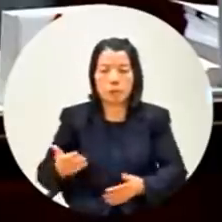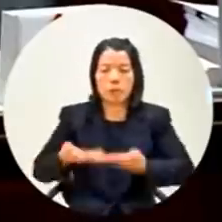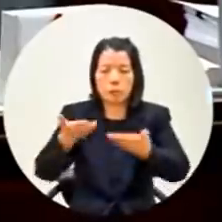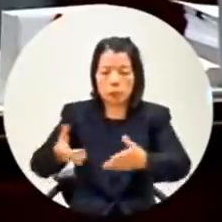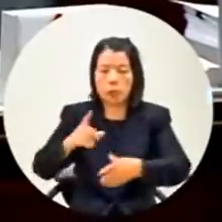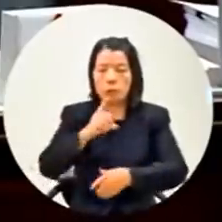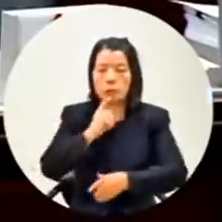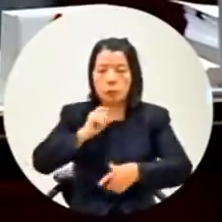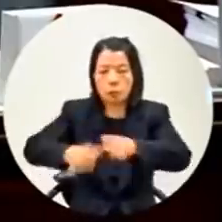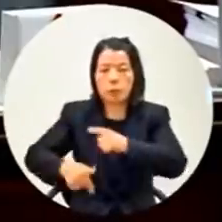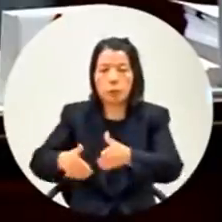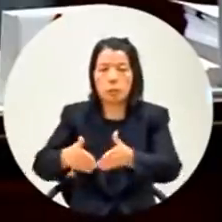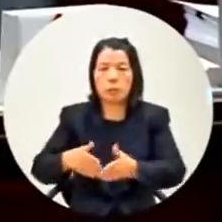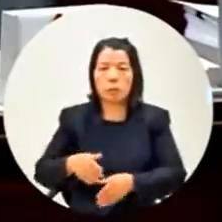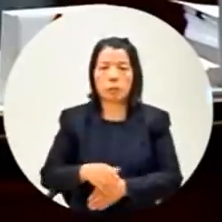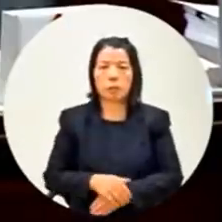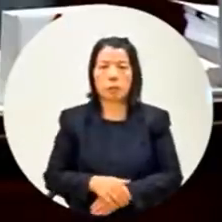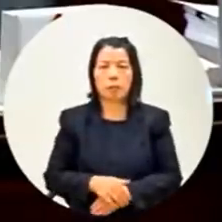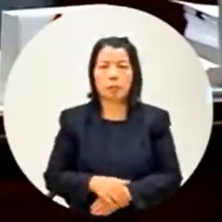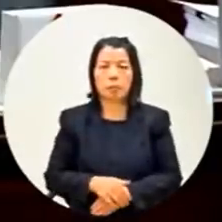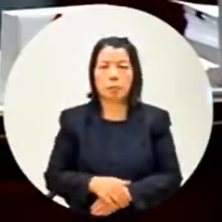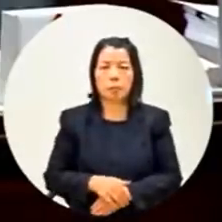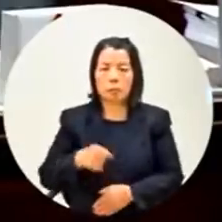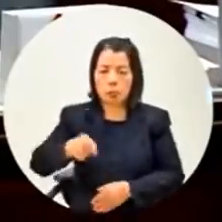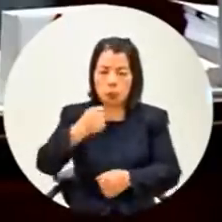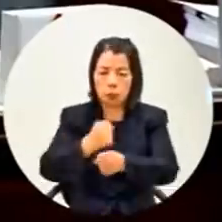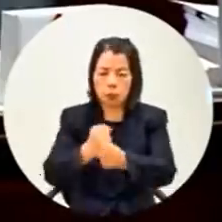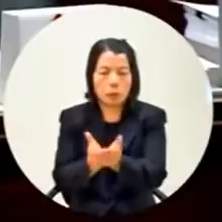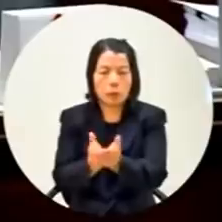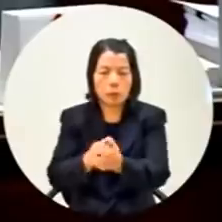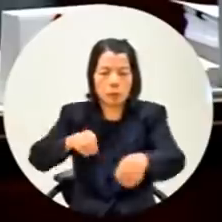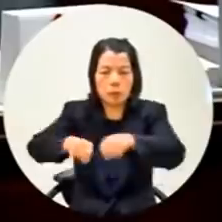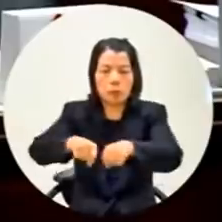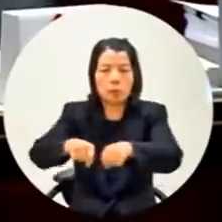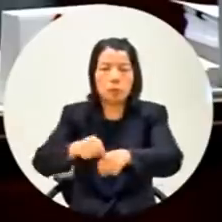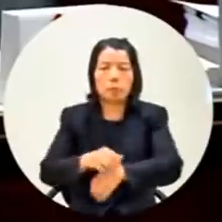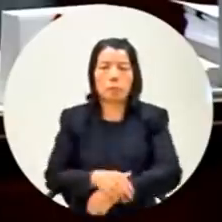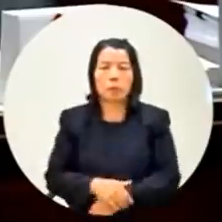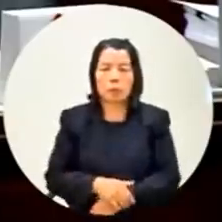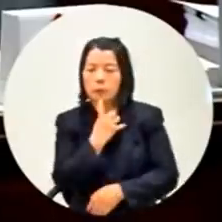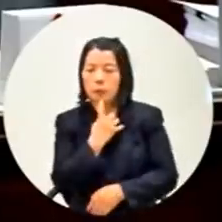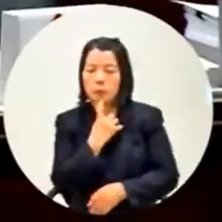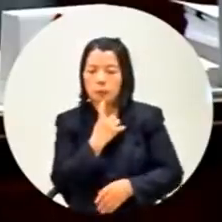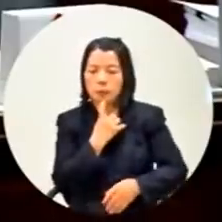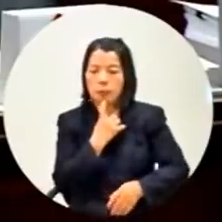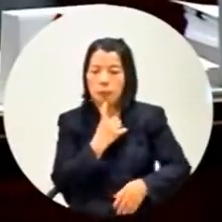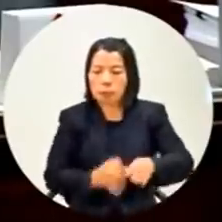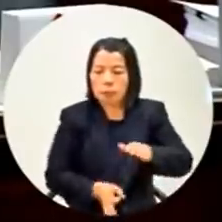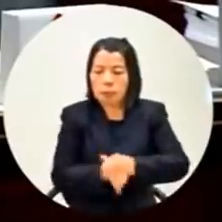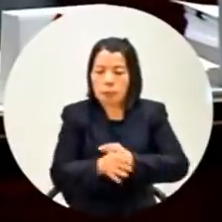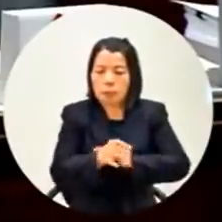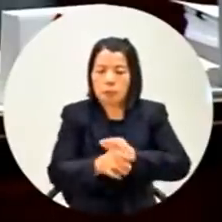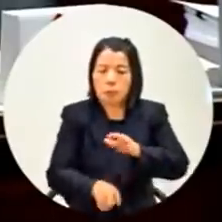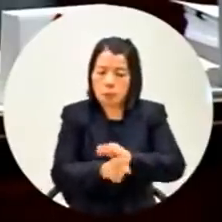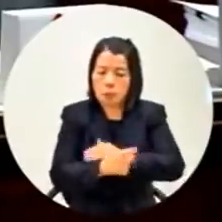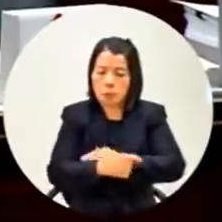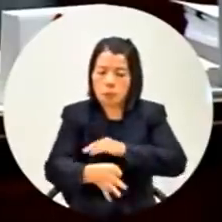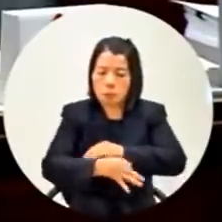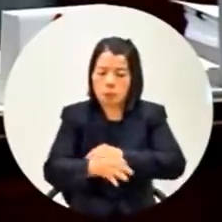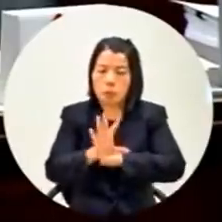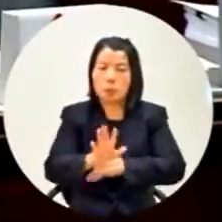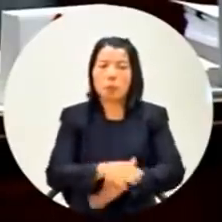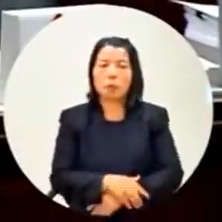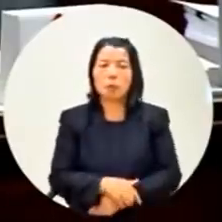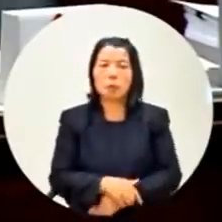司去履约他的略雷舰的计划，涉嫌图利。而且陈局市长也在